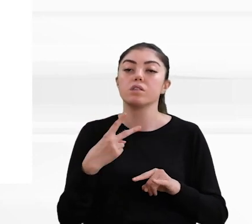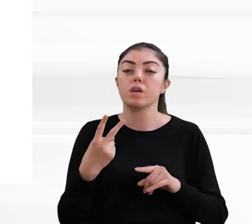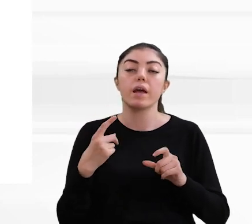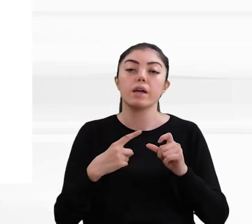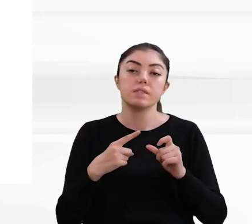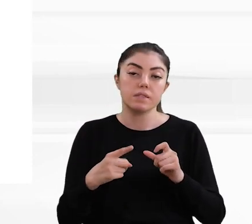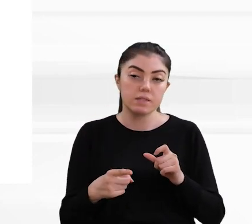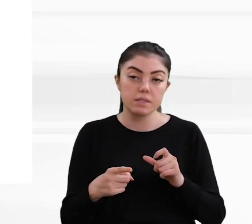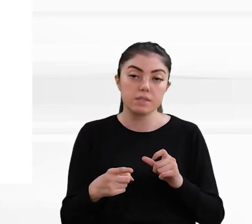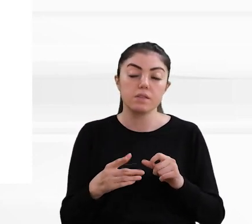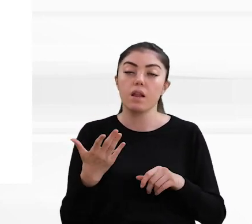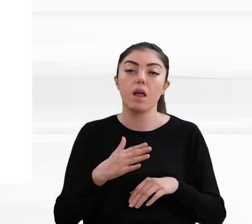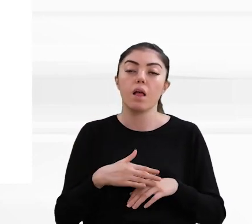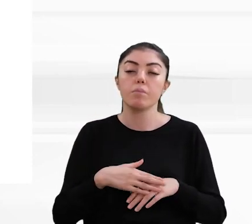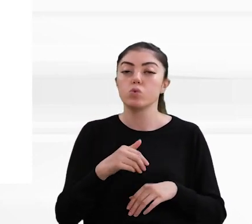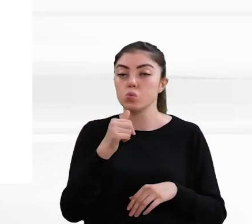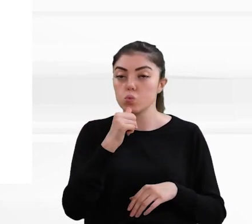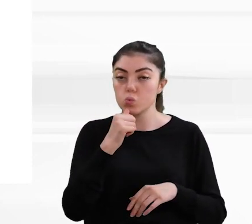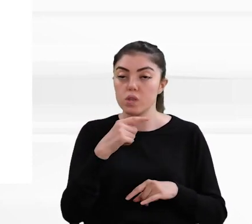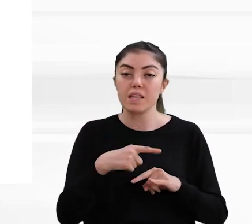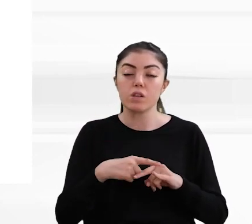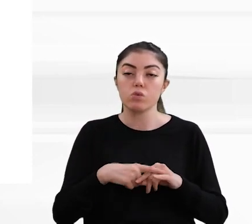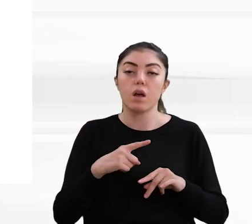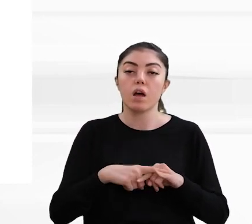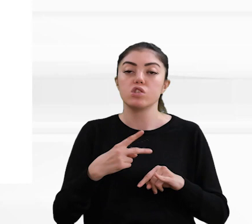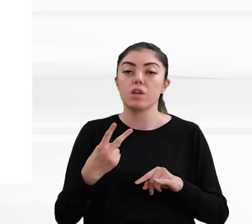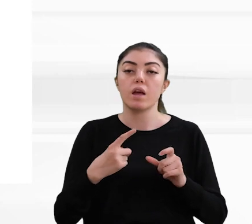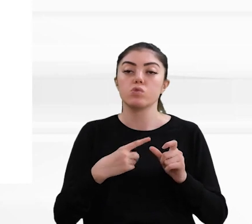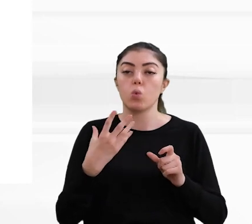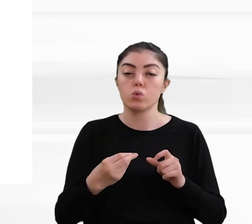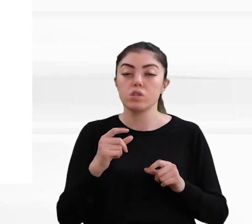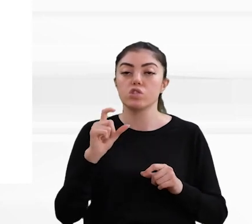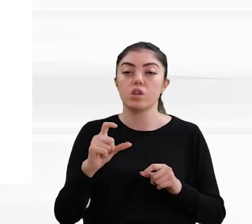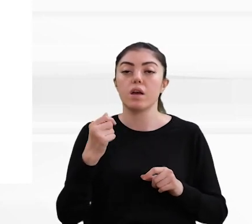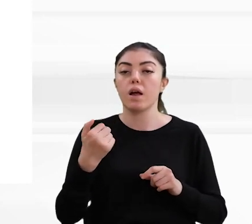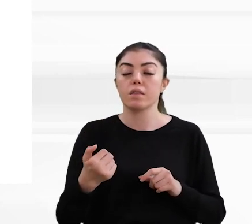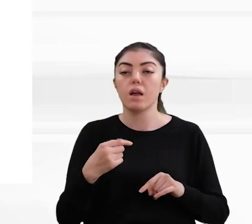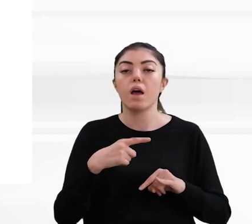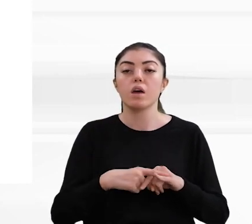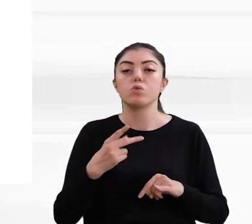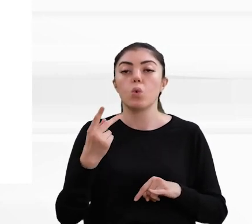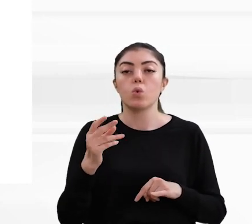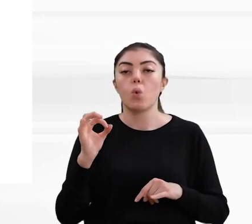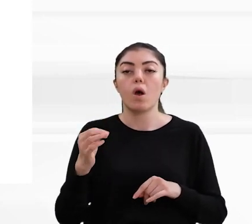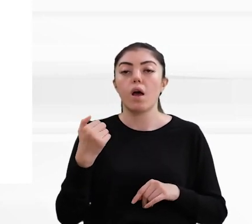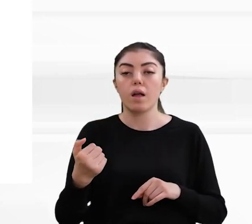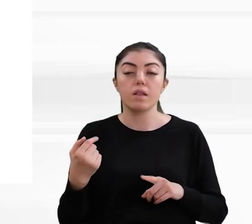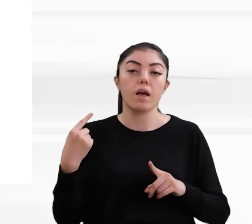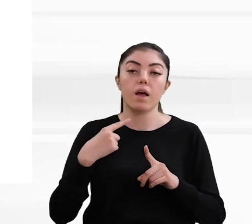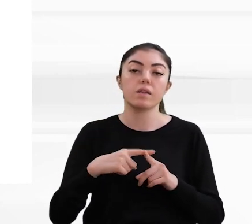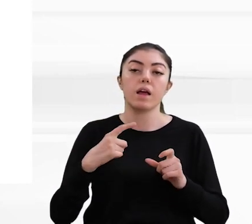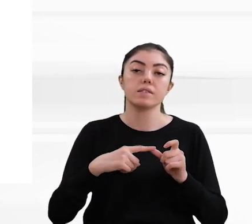hakiki Ese bakan veya bu suya Ninja kaynağı şey Ne oldu yine C6 h12 o6